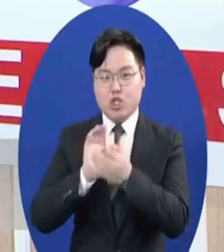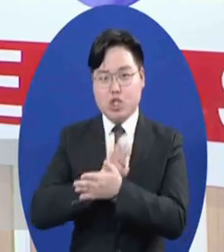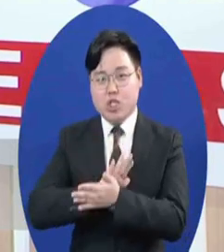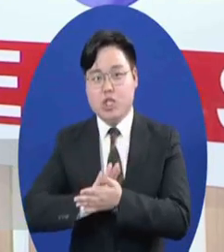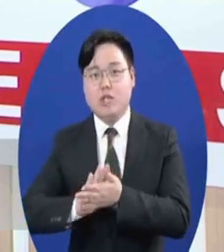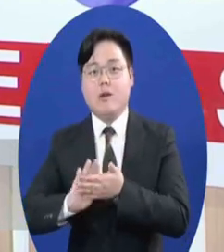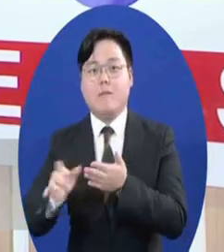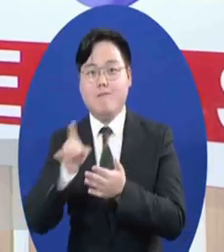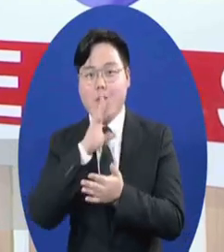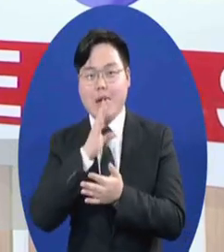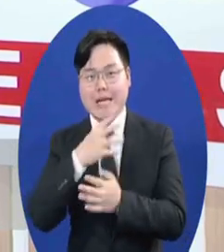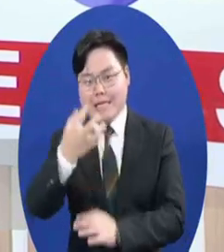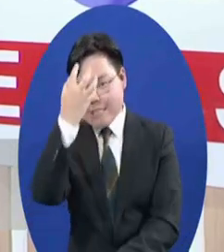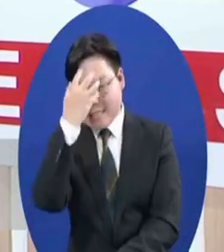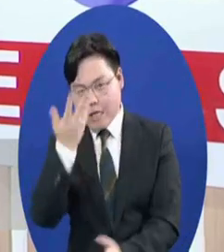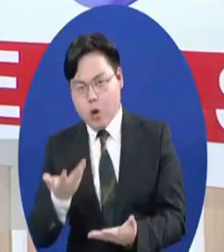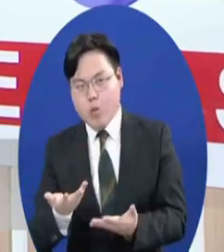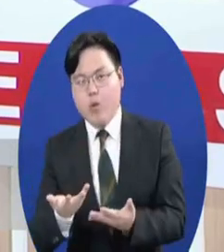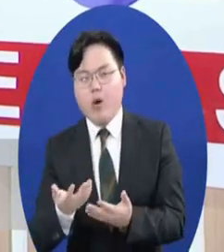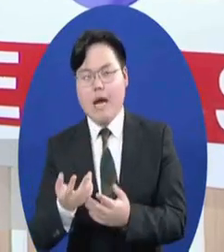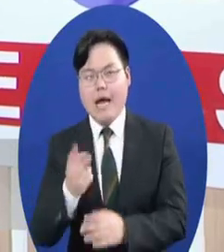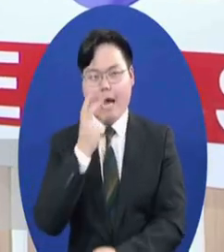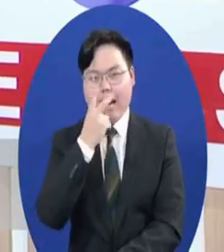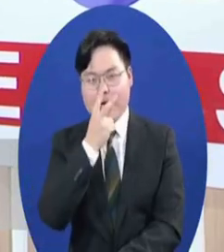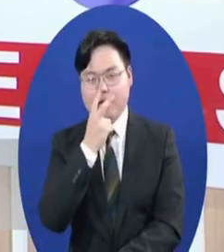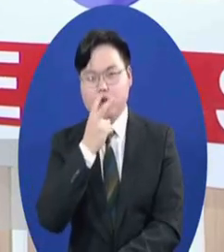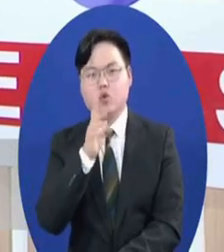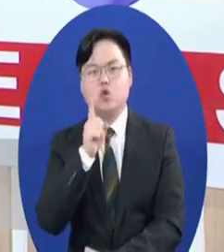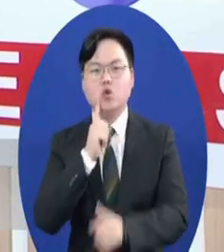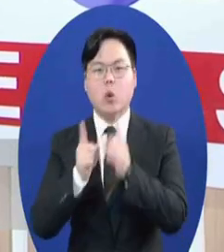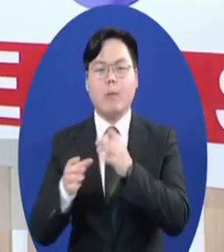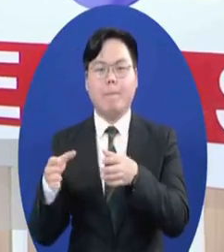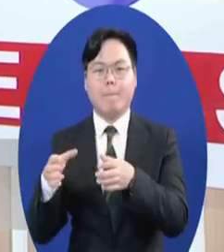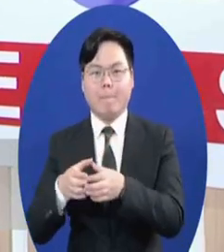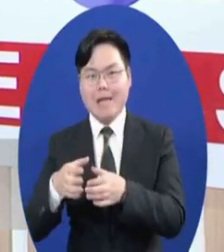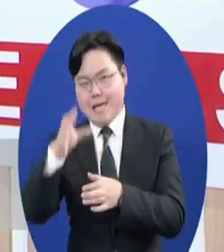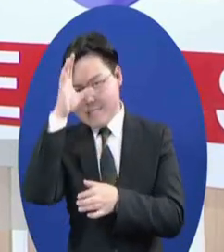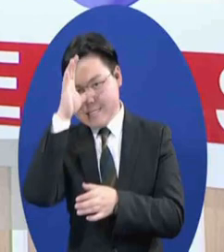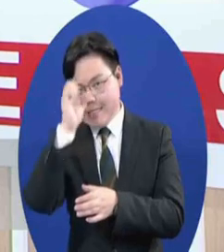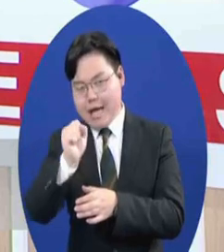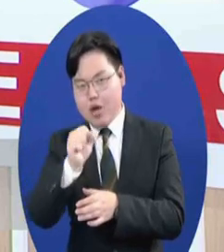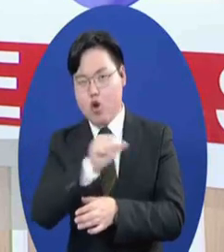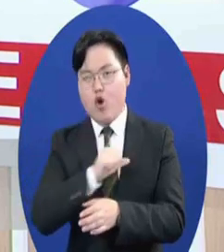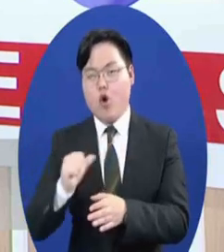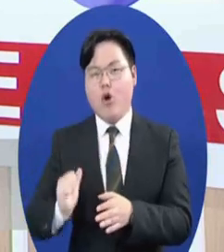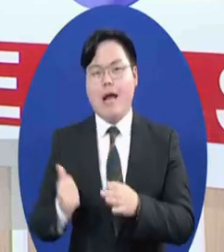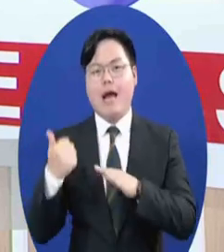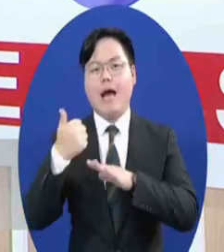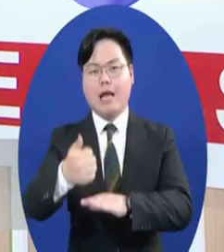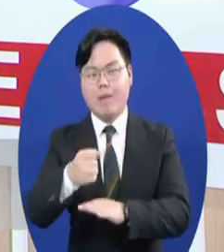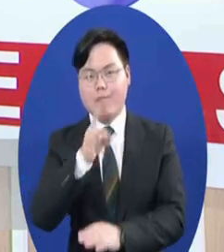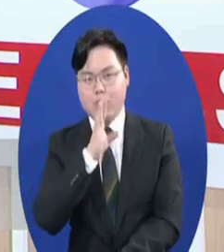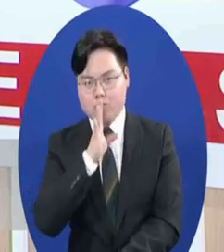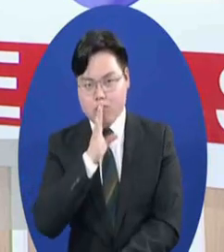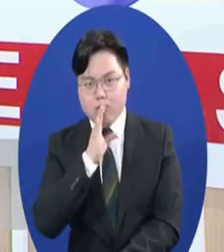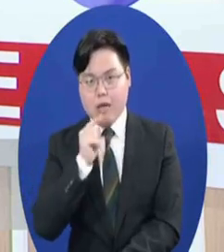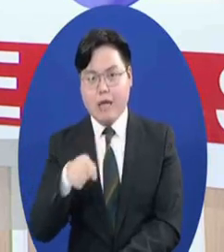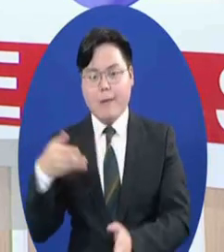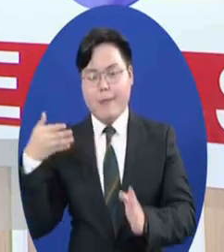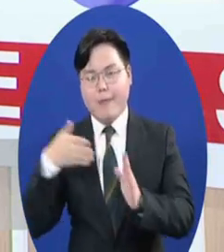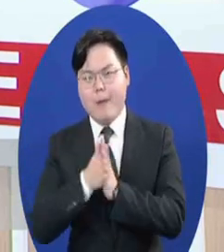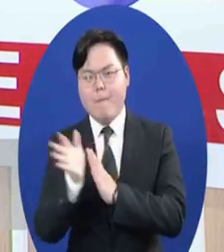зөвшөөрлийг одоо засгийн газар одоо цаа цаанд иргэдийн хяналтын зөв бий болоод ерөнхий сайдын хэрэглэх газрын дарга нь өөрөө ахлаад явах. За тэгээд тэрүүгээр орж